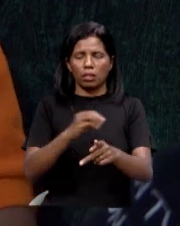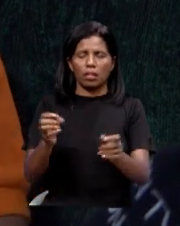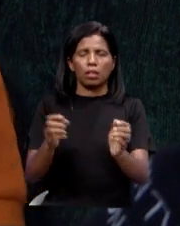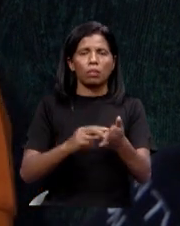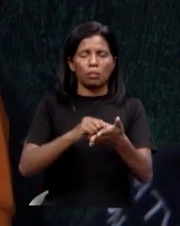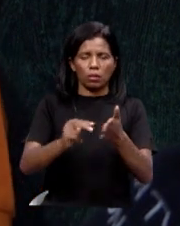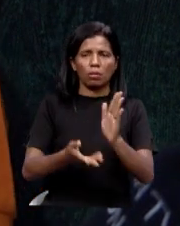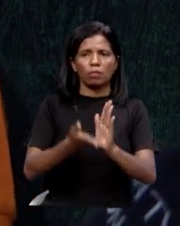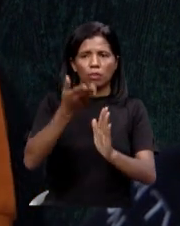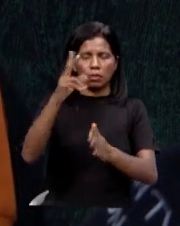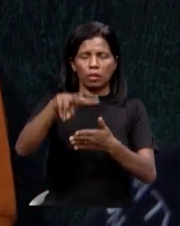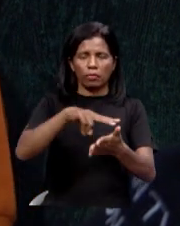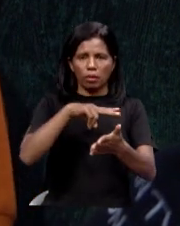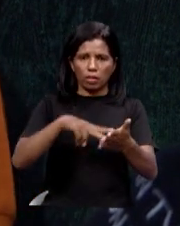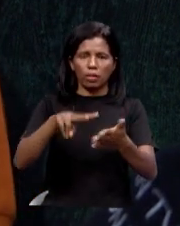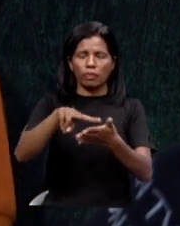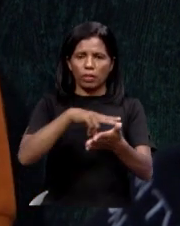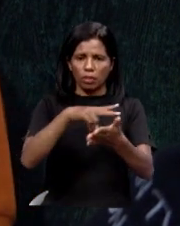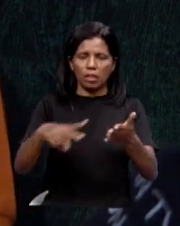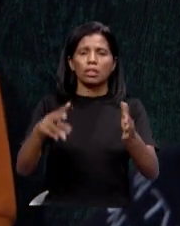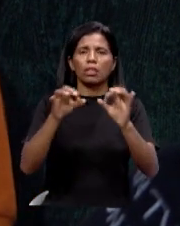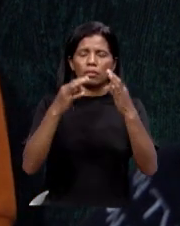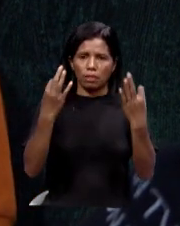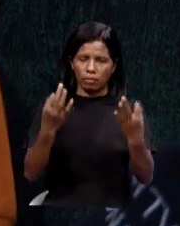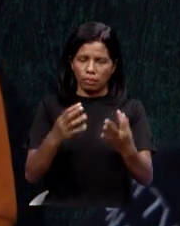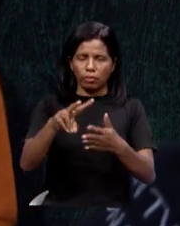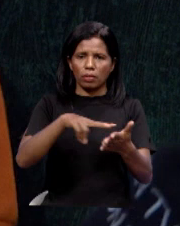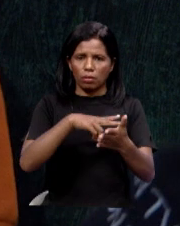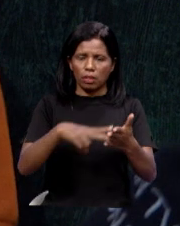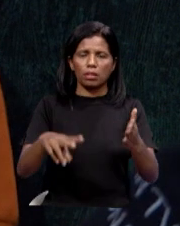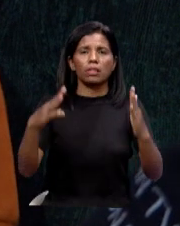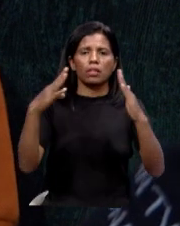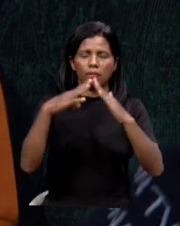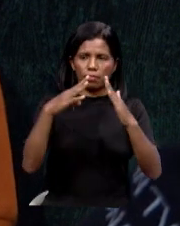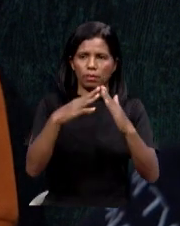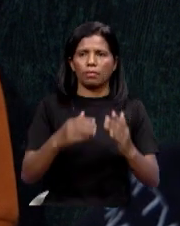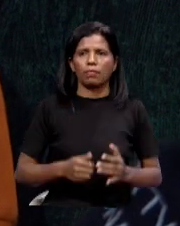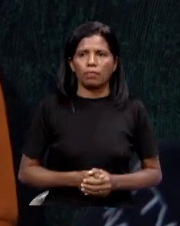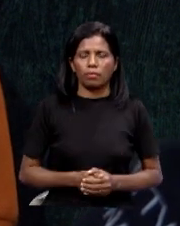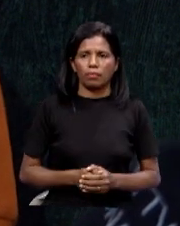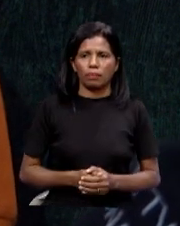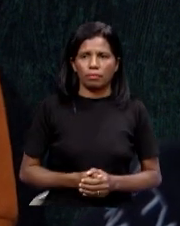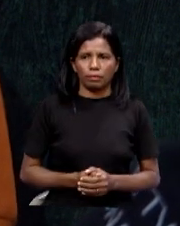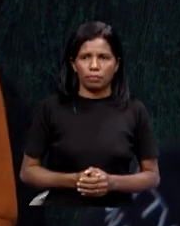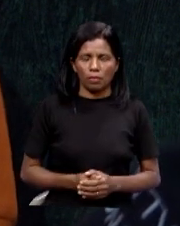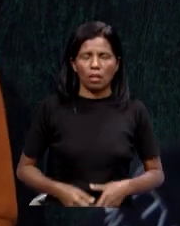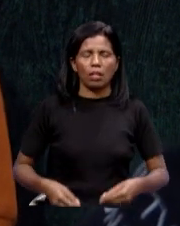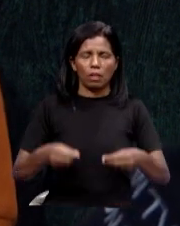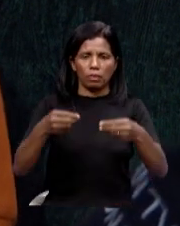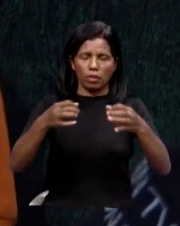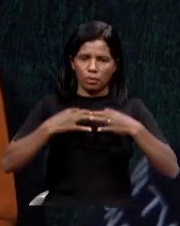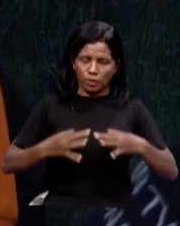ka kazu violensa domestika husi tipu krimi maus tratus ba konzuze ofensas ba integridade